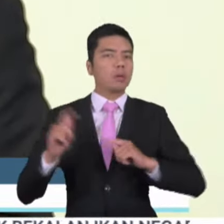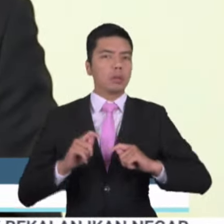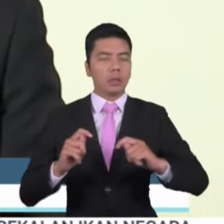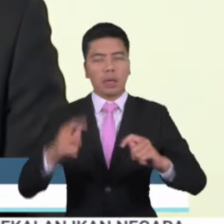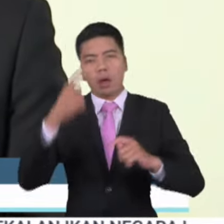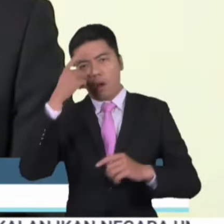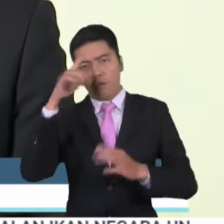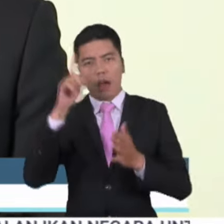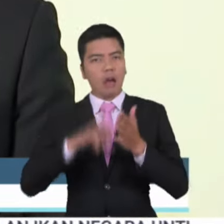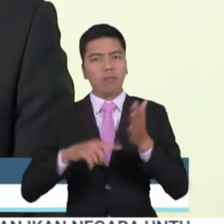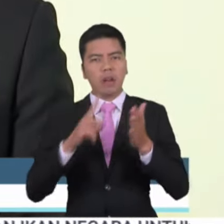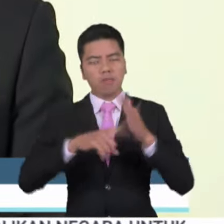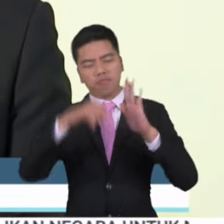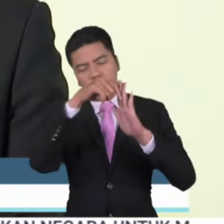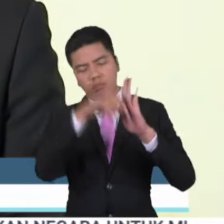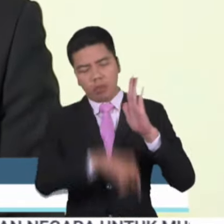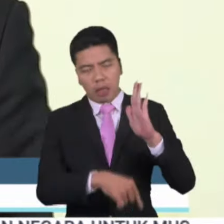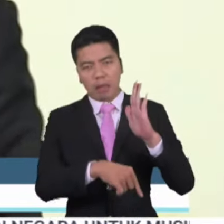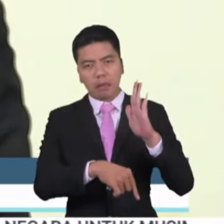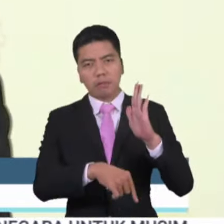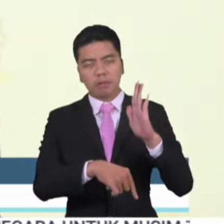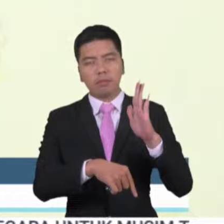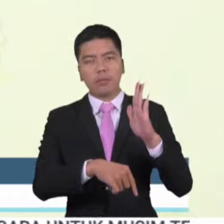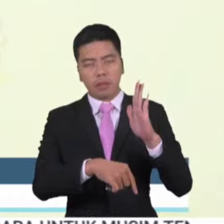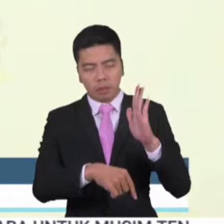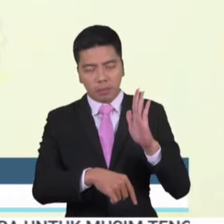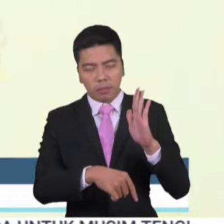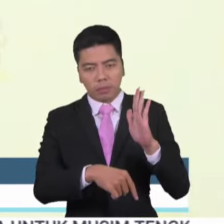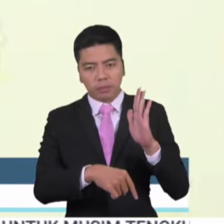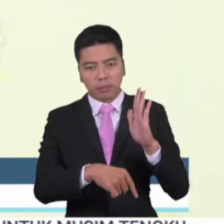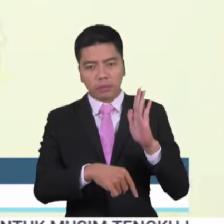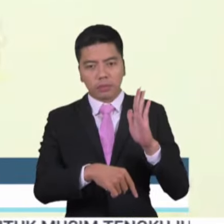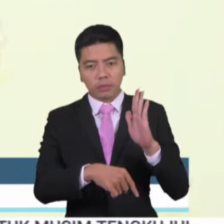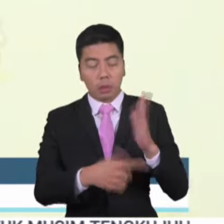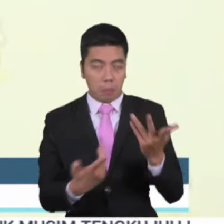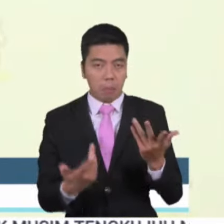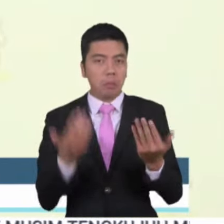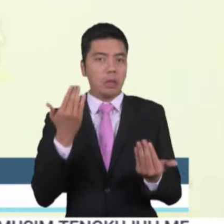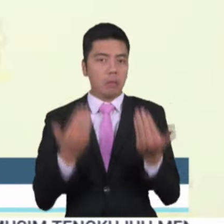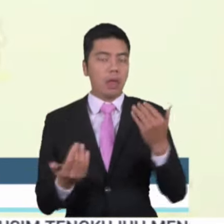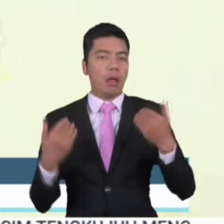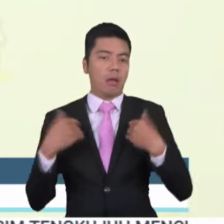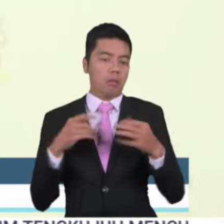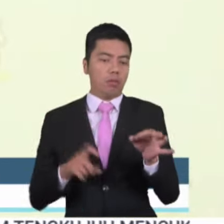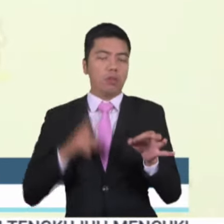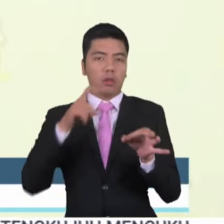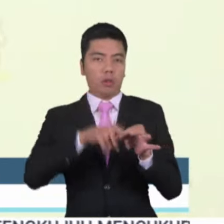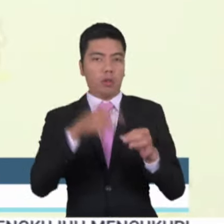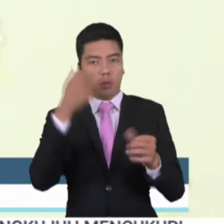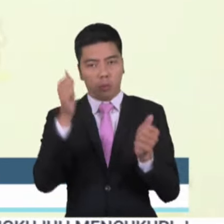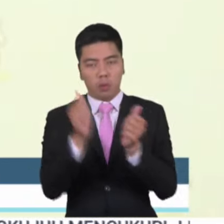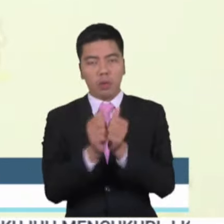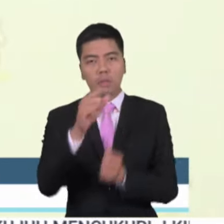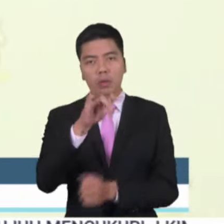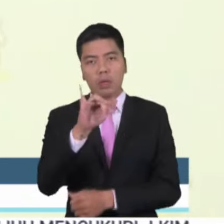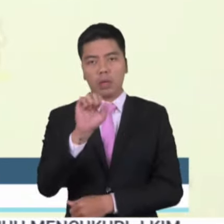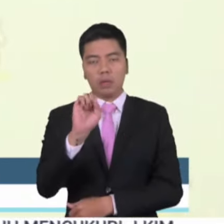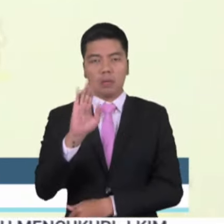kandungan yang tidak secara langsung berkait dengan isu GISBH.